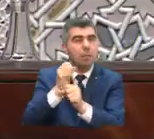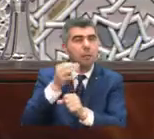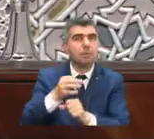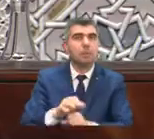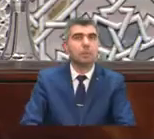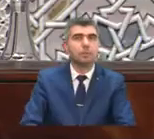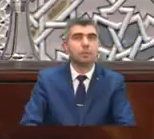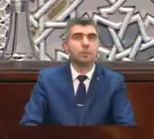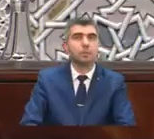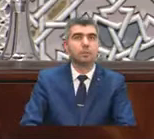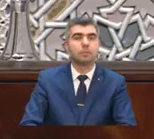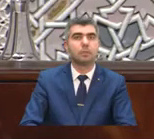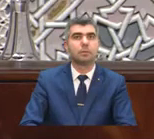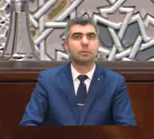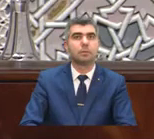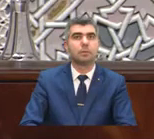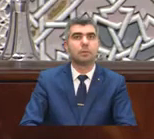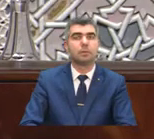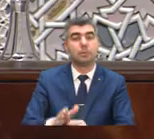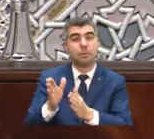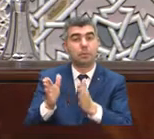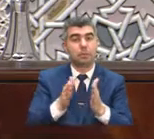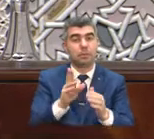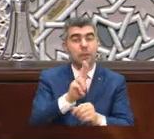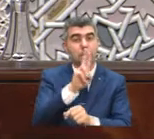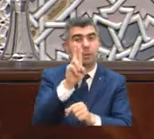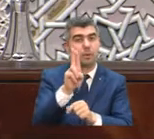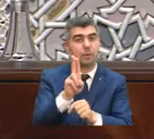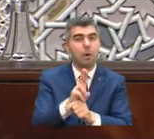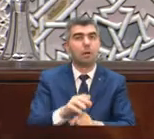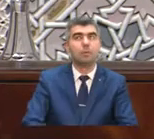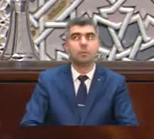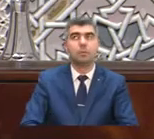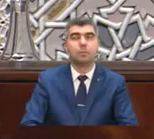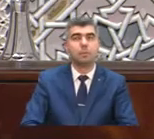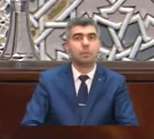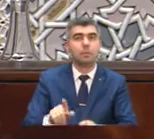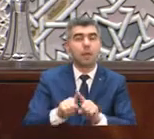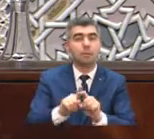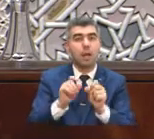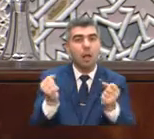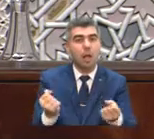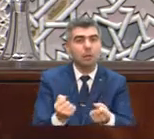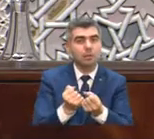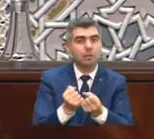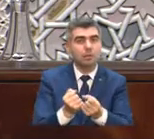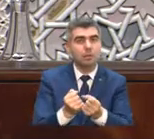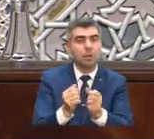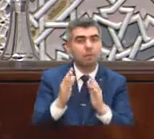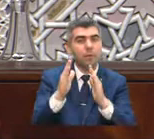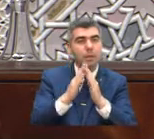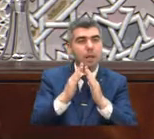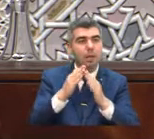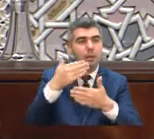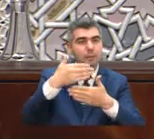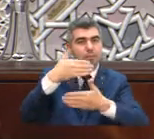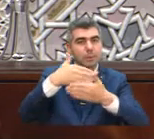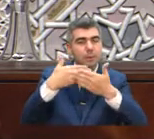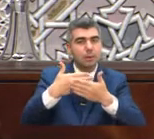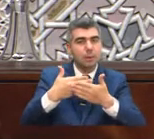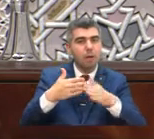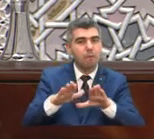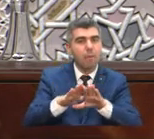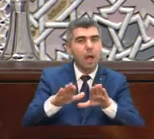سيد الوزير. ونمر الى اخر سؤال في هذا القطاع، وهو عن تاهيل الرصيد العقاري لاراضي الجمع للسيدات والساده